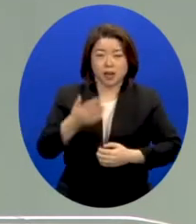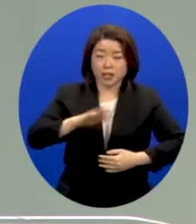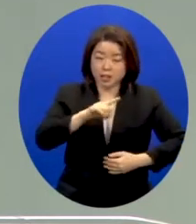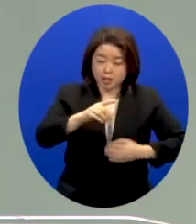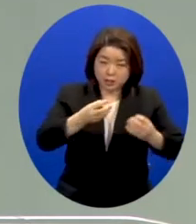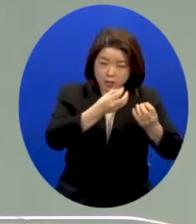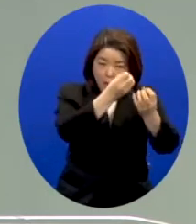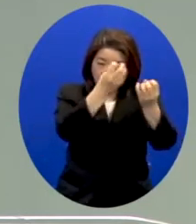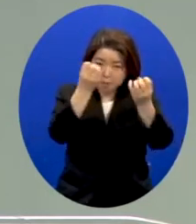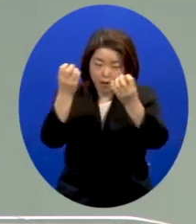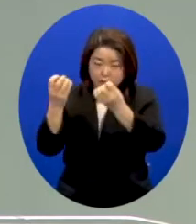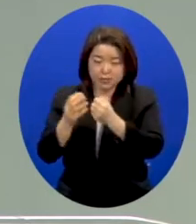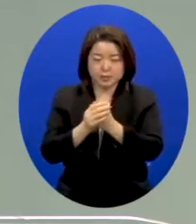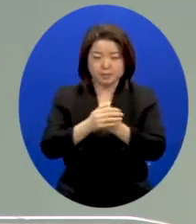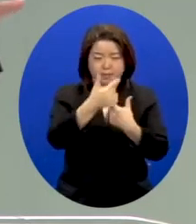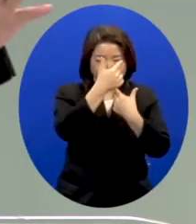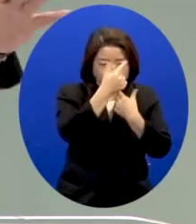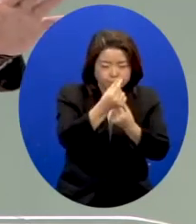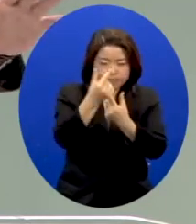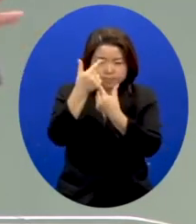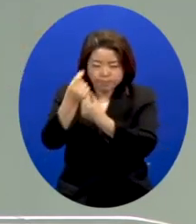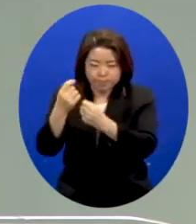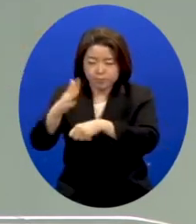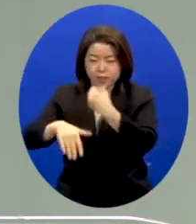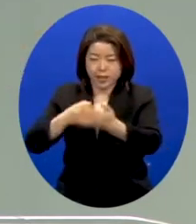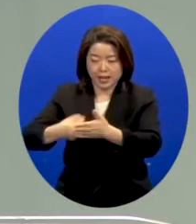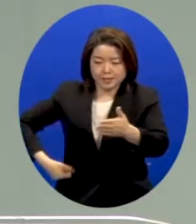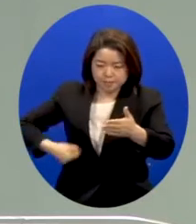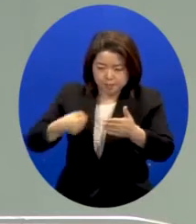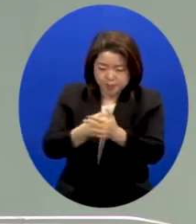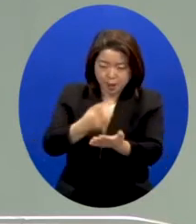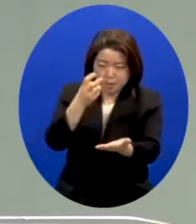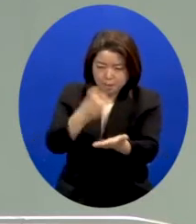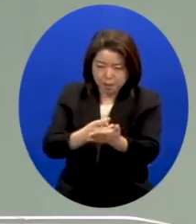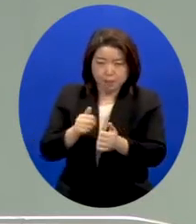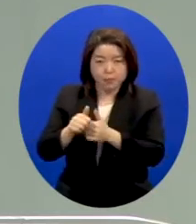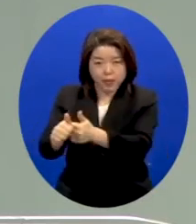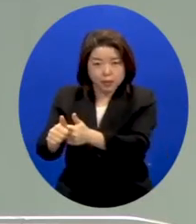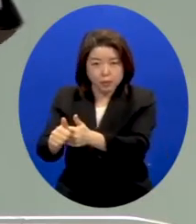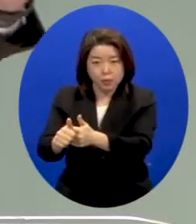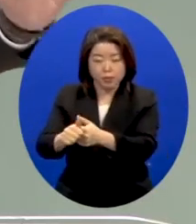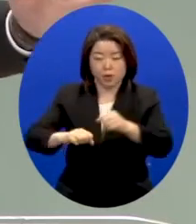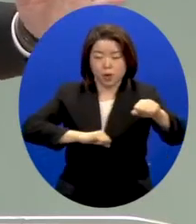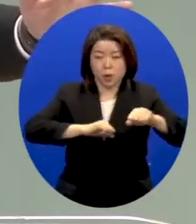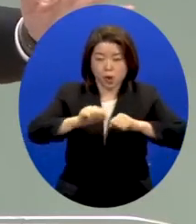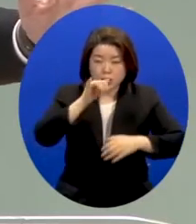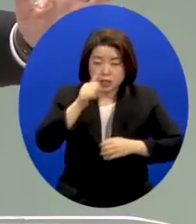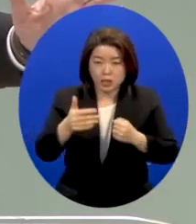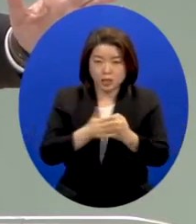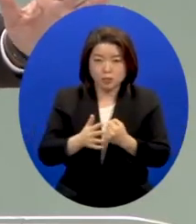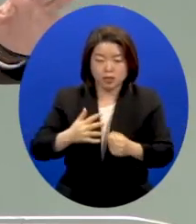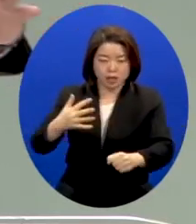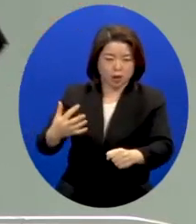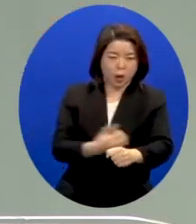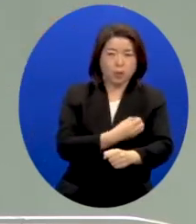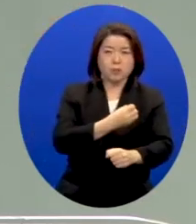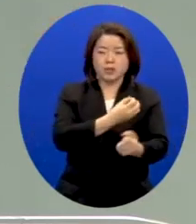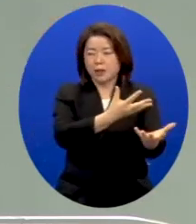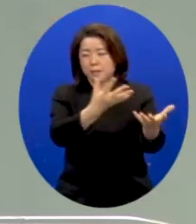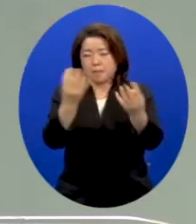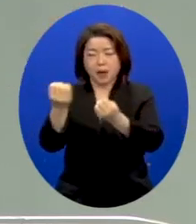정확하게 하나님의 정하신 법칙대로 움직이고 있기에 그 엄청난 별들이 움직이는 데도